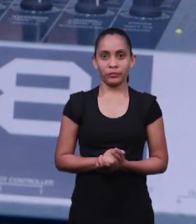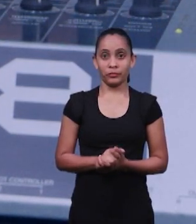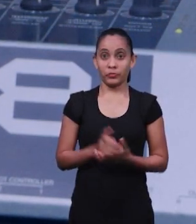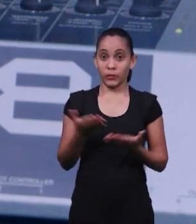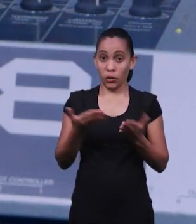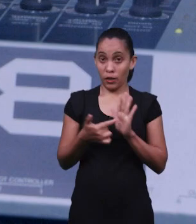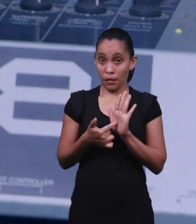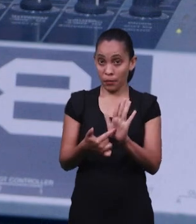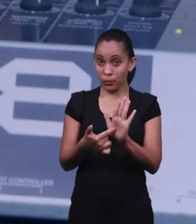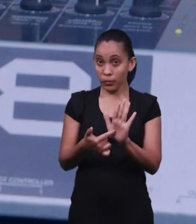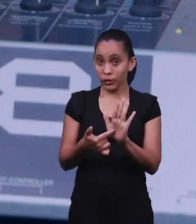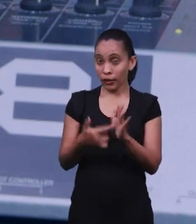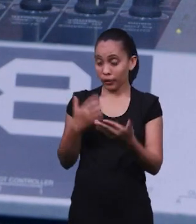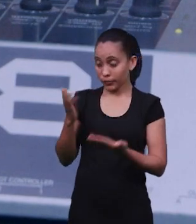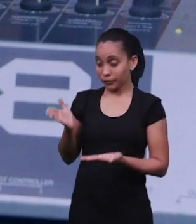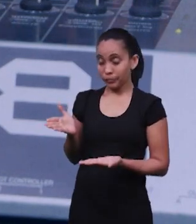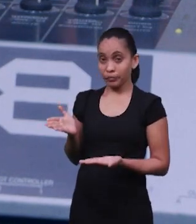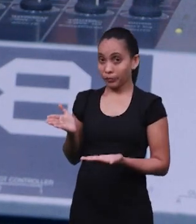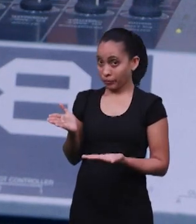revient.